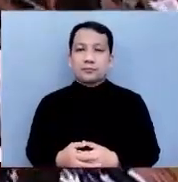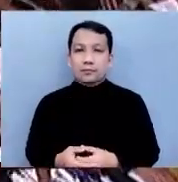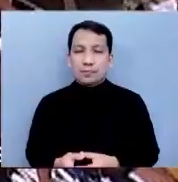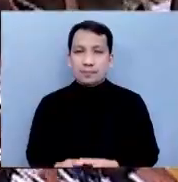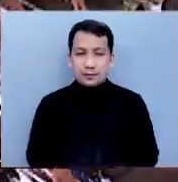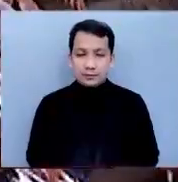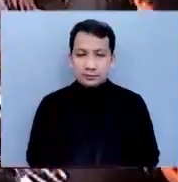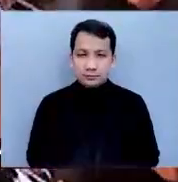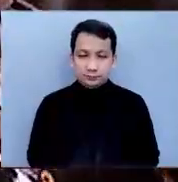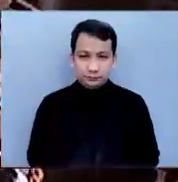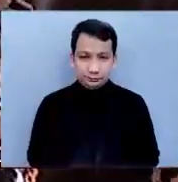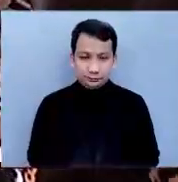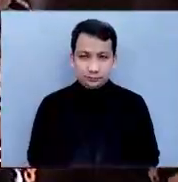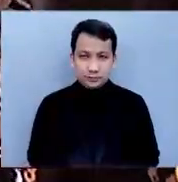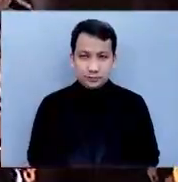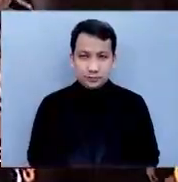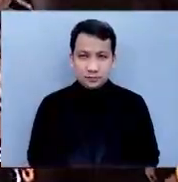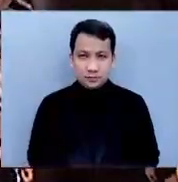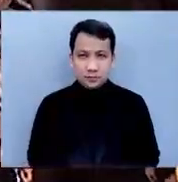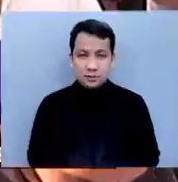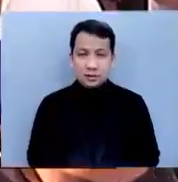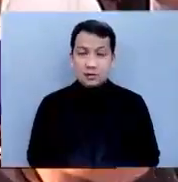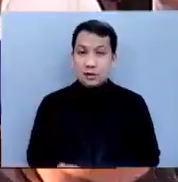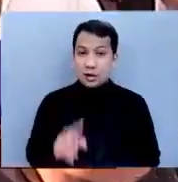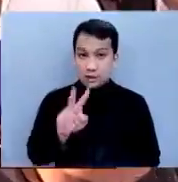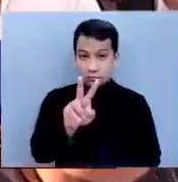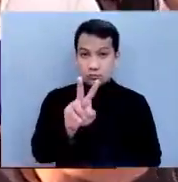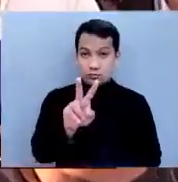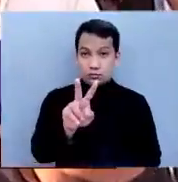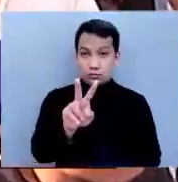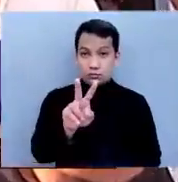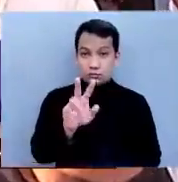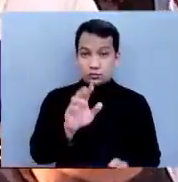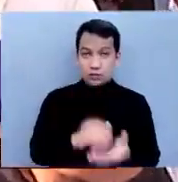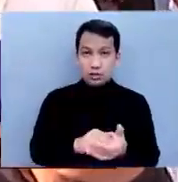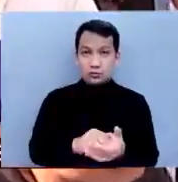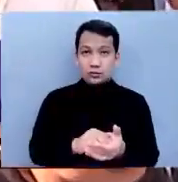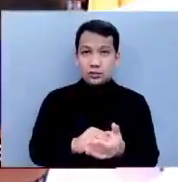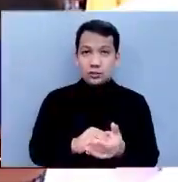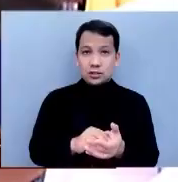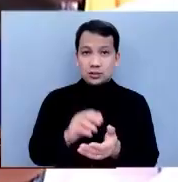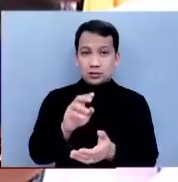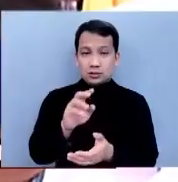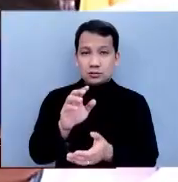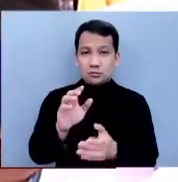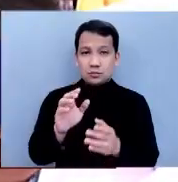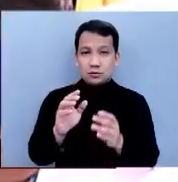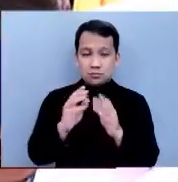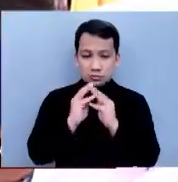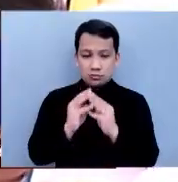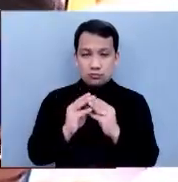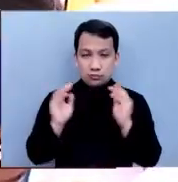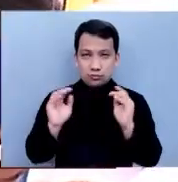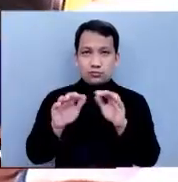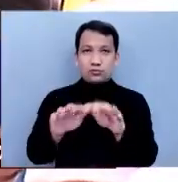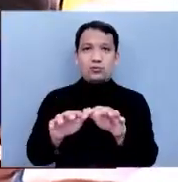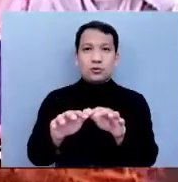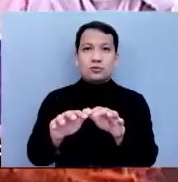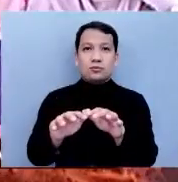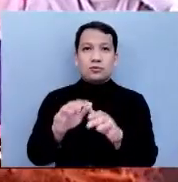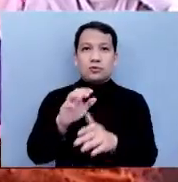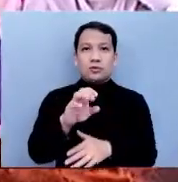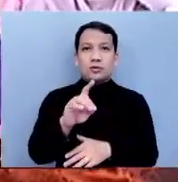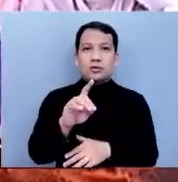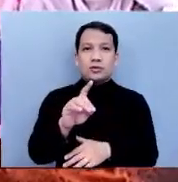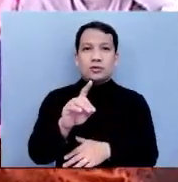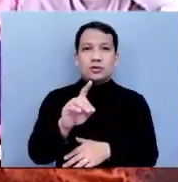Allahu Akbar! Nasa 2,000 mga Muslim ang nagtipon-tipon sa Quirino Grandstand para sa pagdiriwang ng Idil Adha o